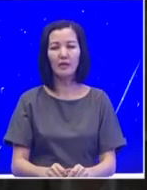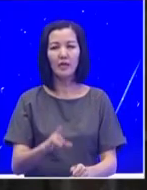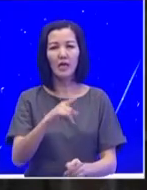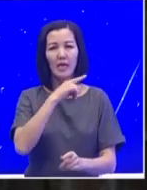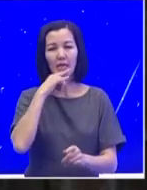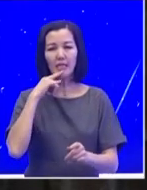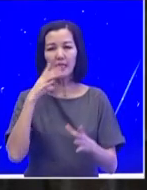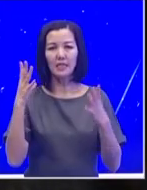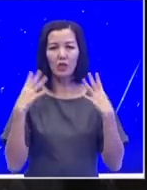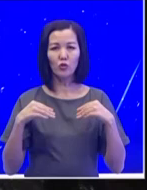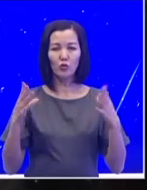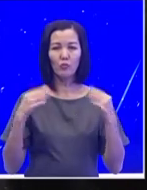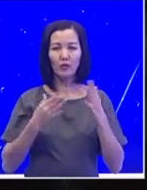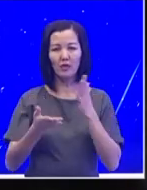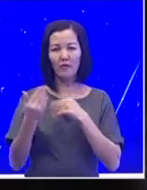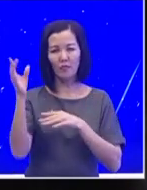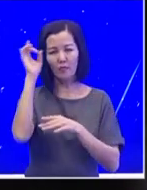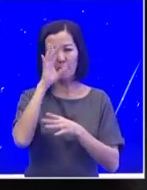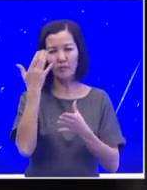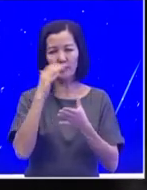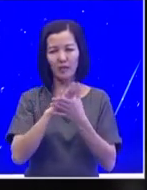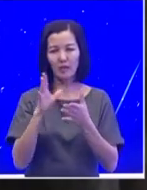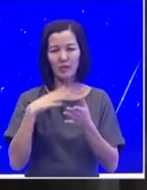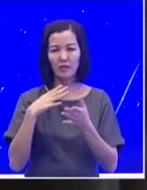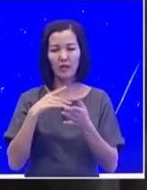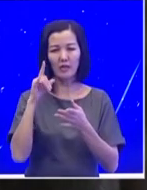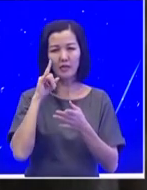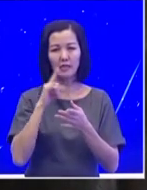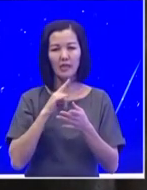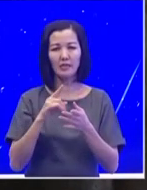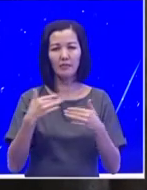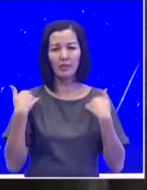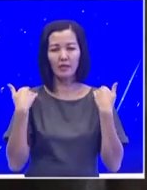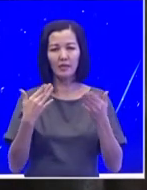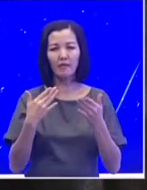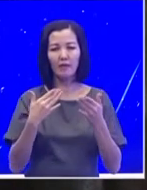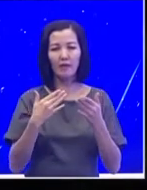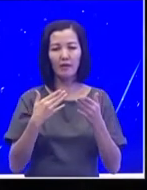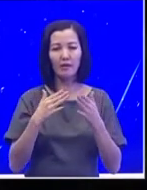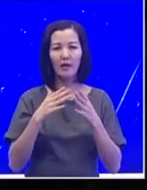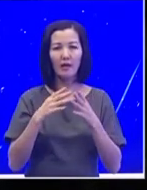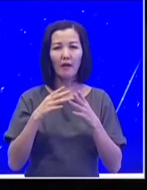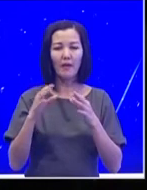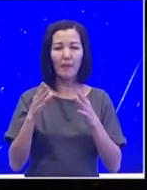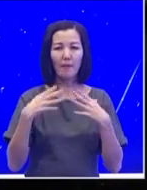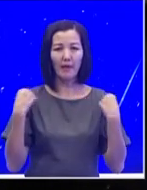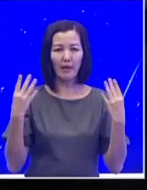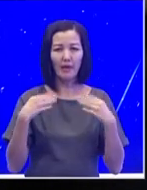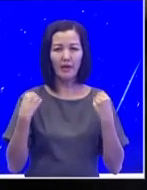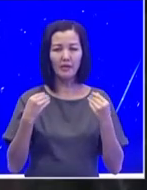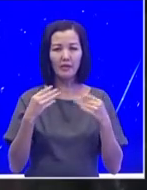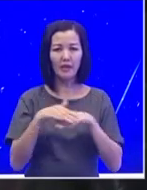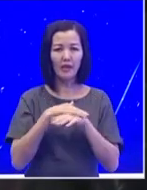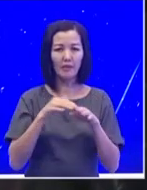Российские шубы давно завоевали популярность на казахстанском рынке. Представители фабрики меховых изделий «Эталон меха» с такими